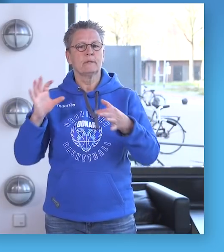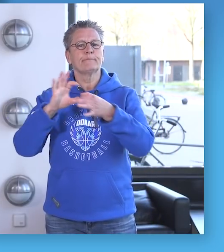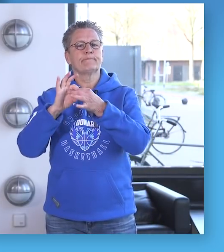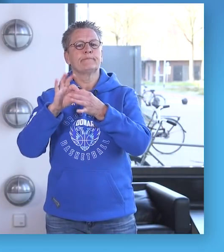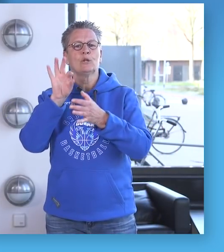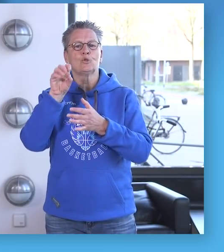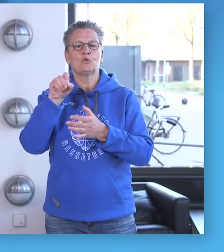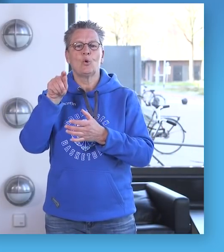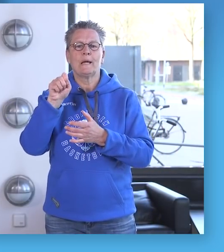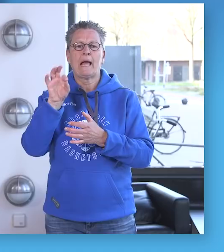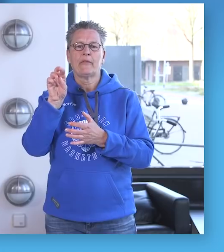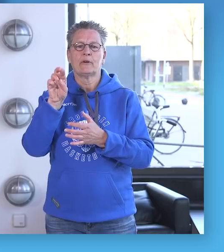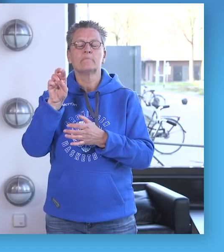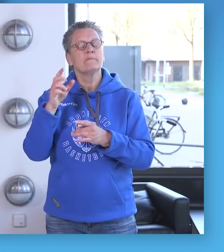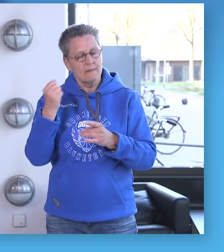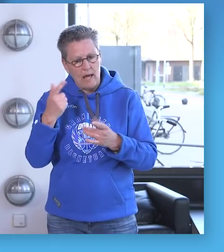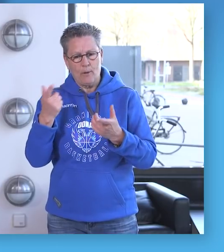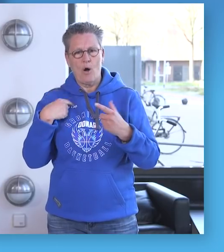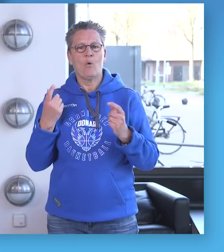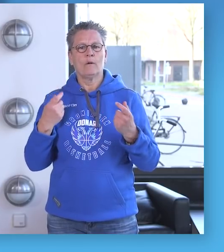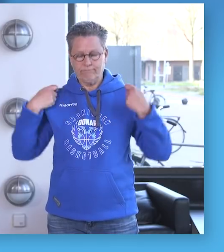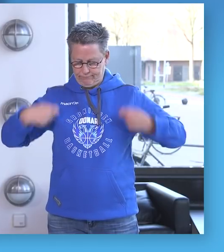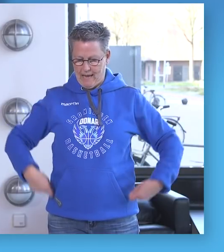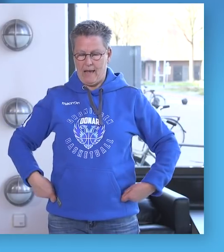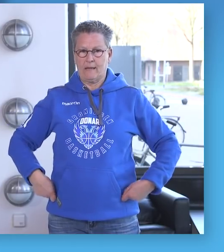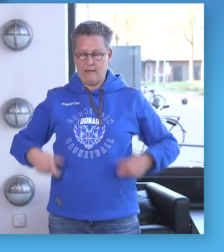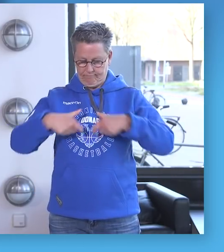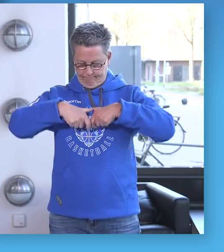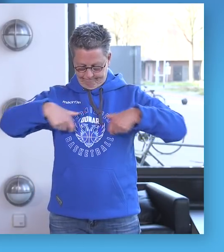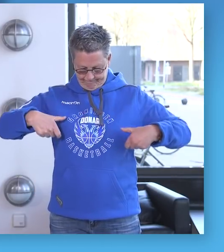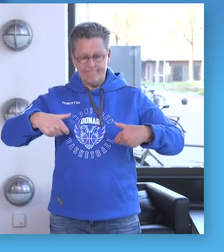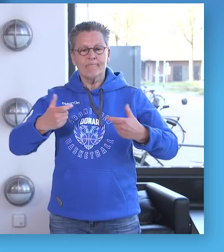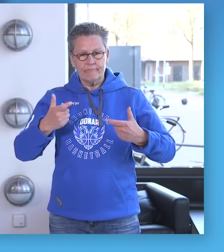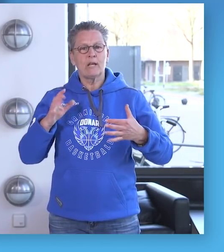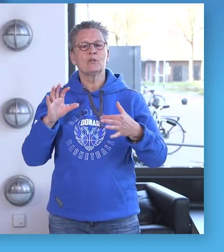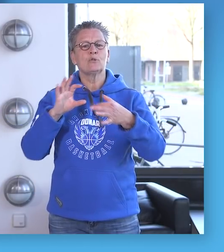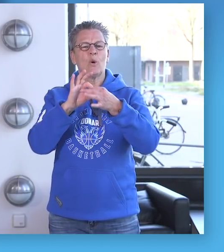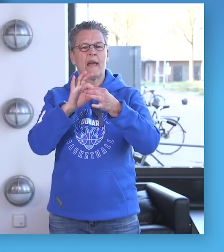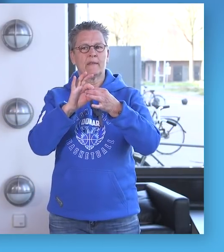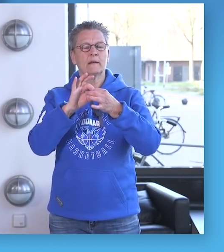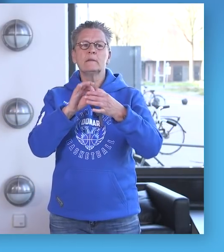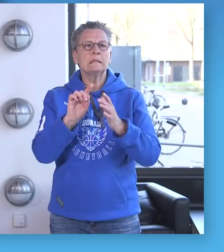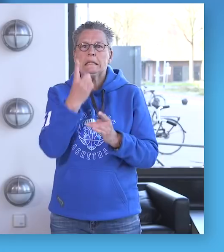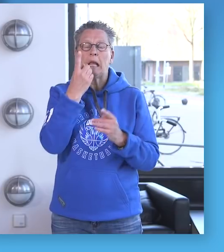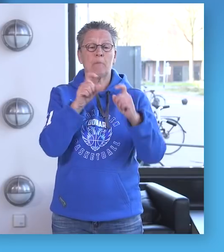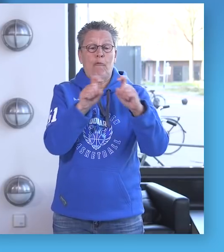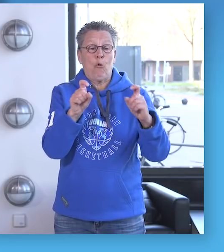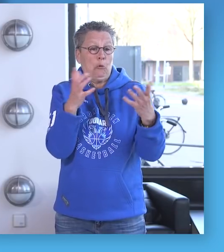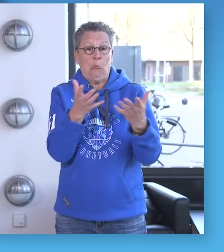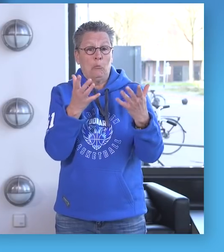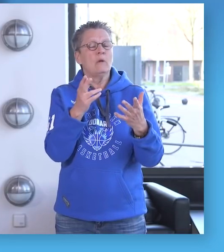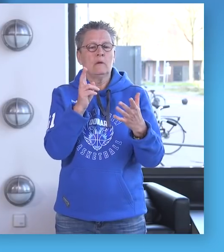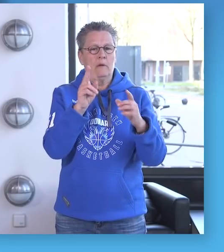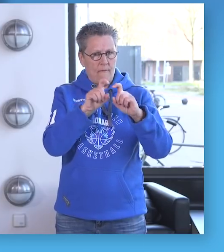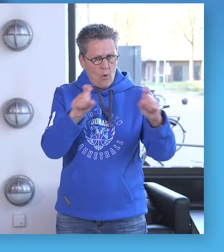heb het speciaal ook aangedaan. Ik merk ook in deze tijden dat het Together-gevoel niet als het ware een woord is, maar als het ware ook in woord en daad